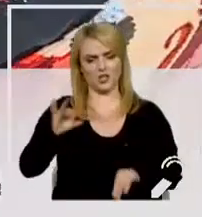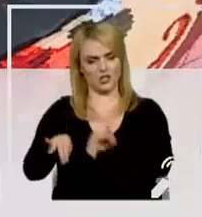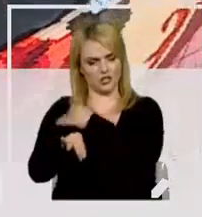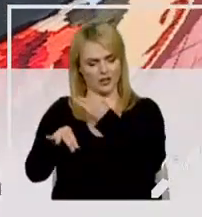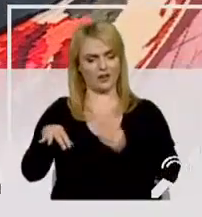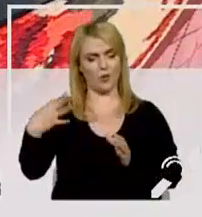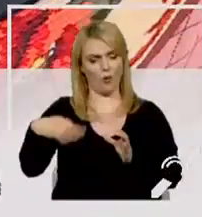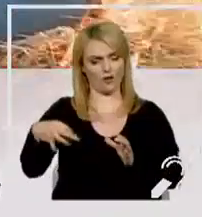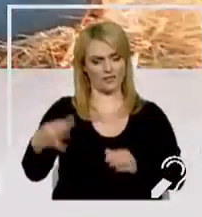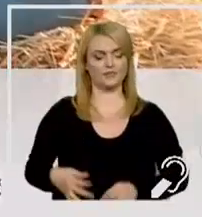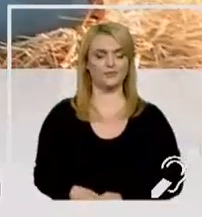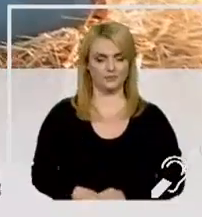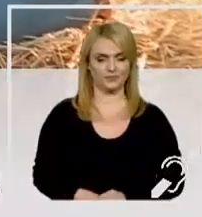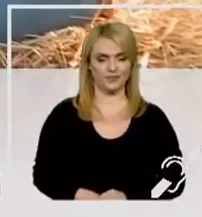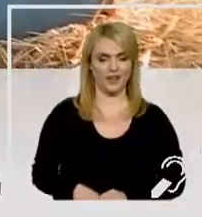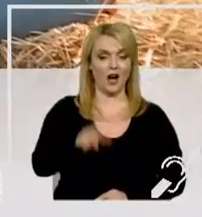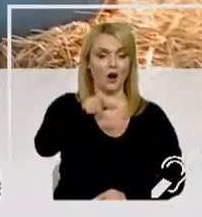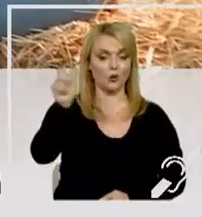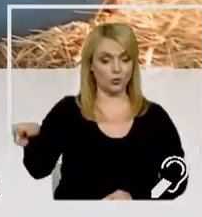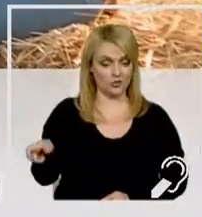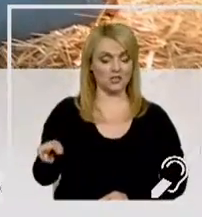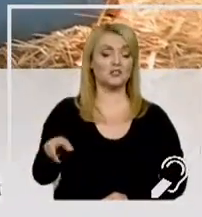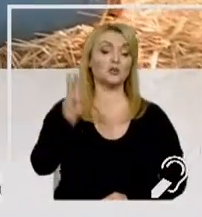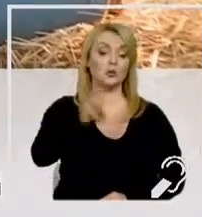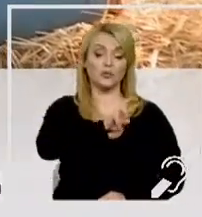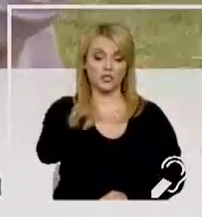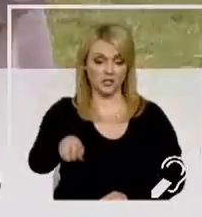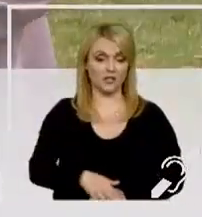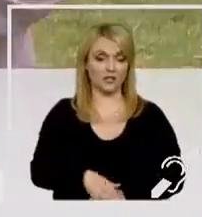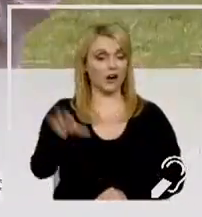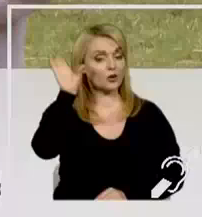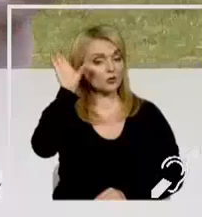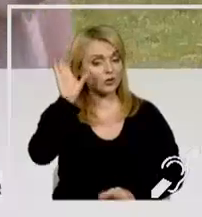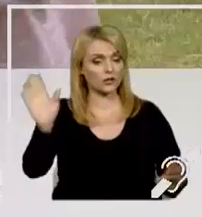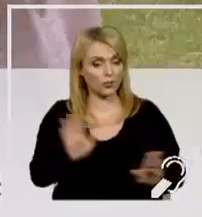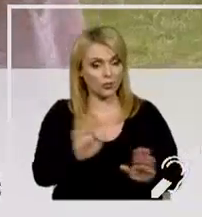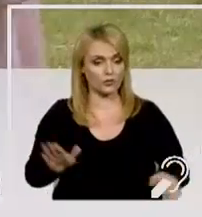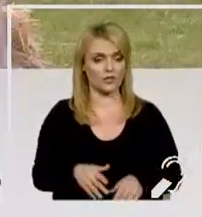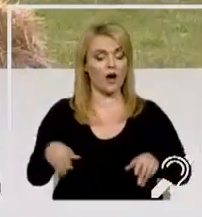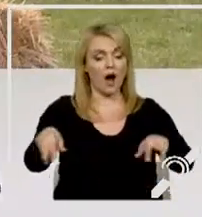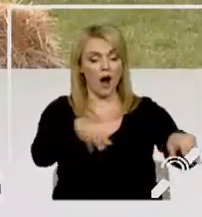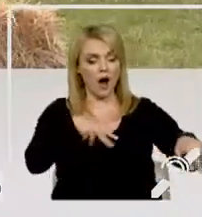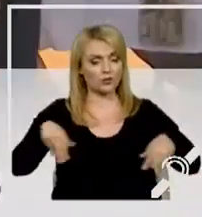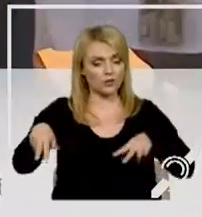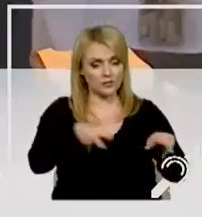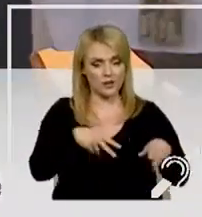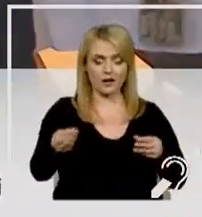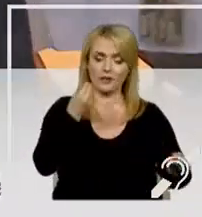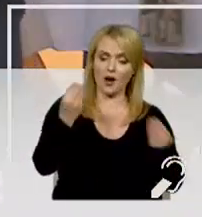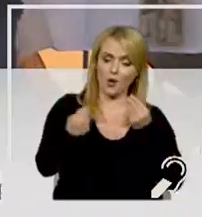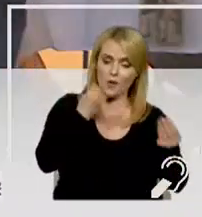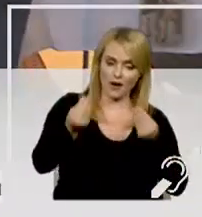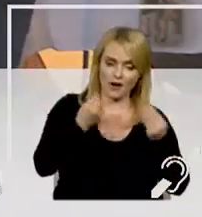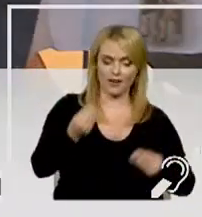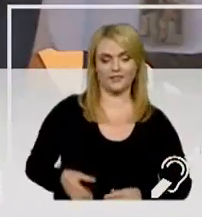coasă cu mărgele. Vizitatorii au ascultat muzică, au dansat hore, au mâncat bucate tradiționale și au admirat